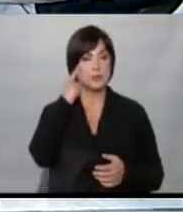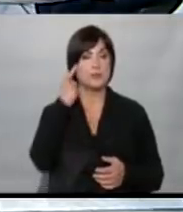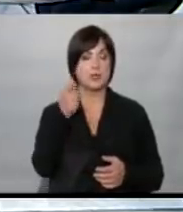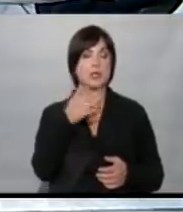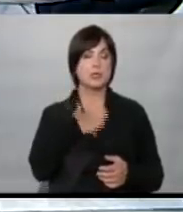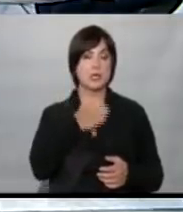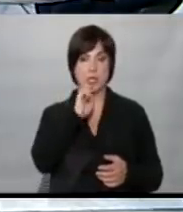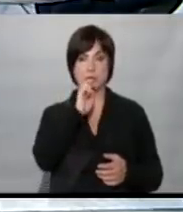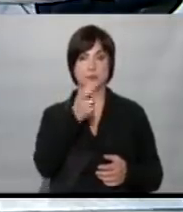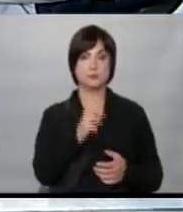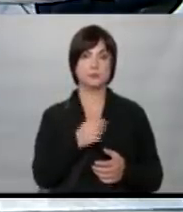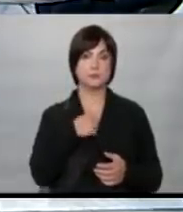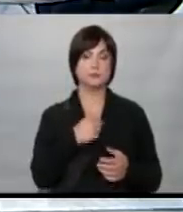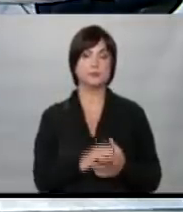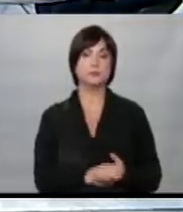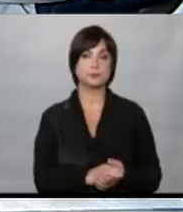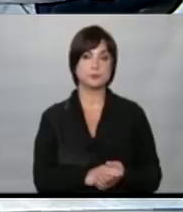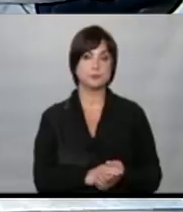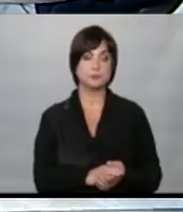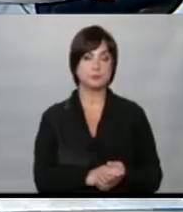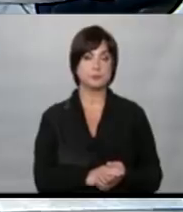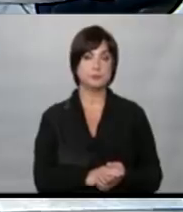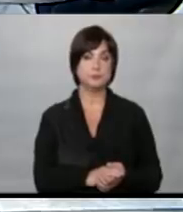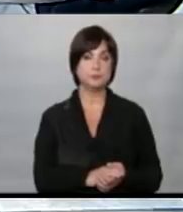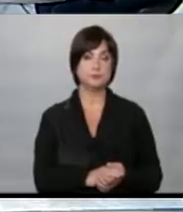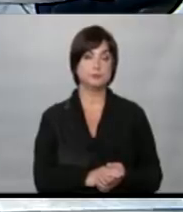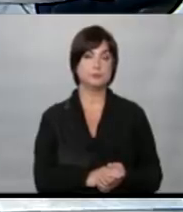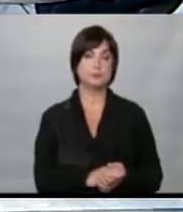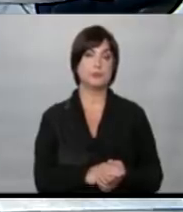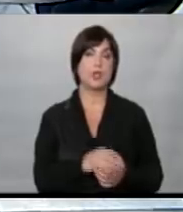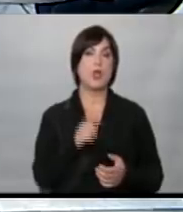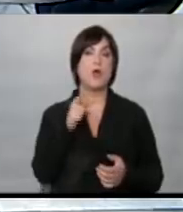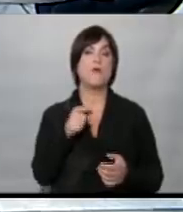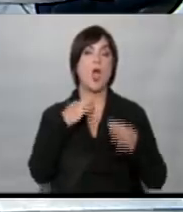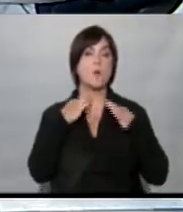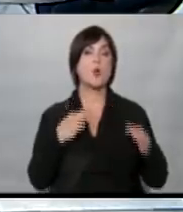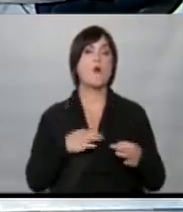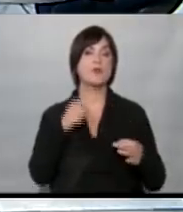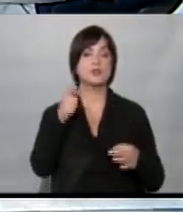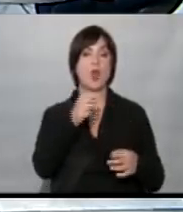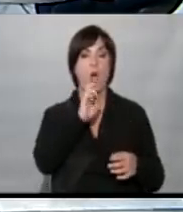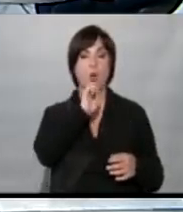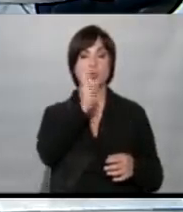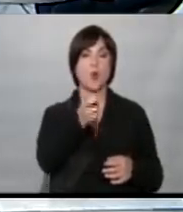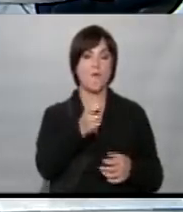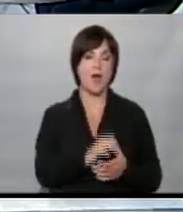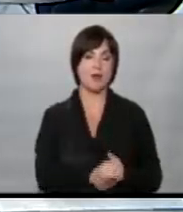напред. Да, вие сте добар за мија, повелете. А не е конфликт на интереси, пошто професор разговара. Да,